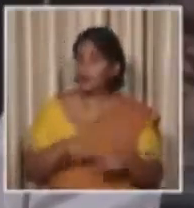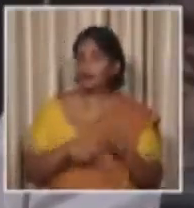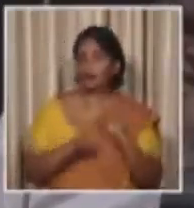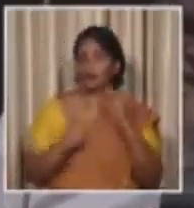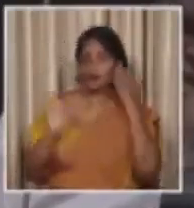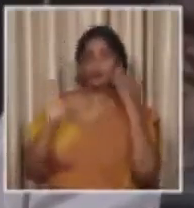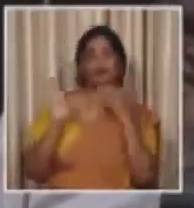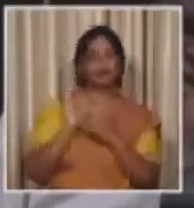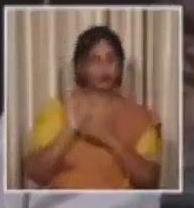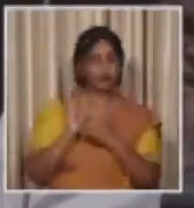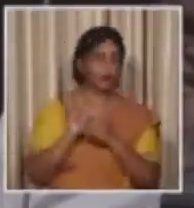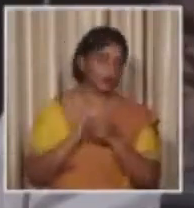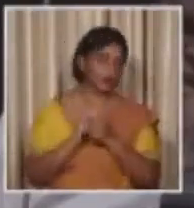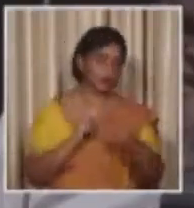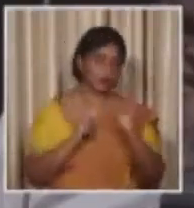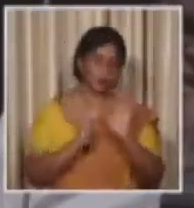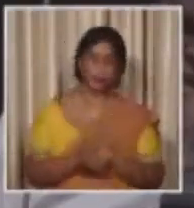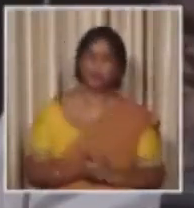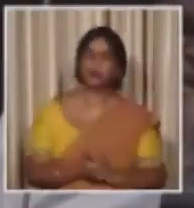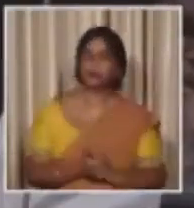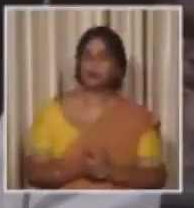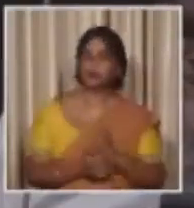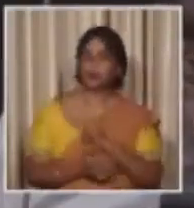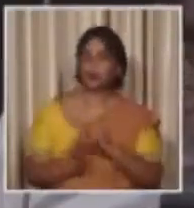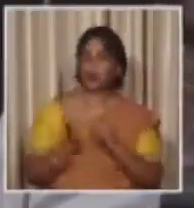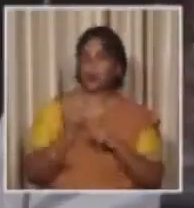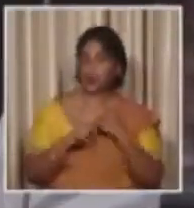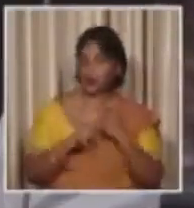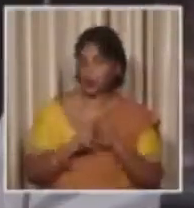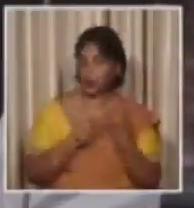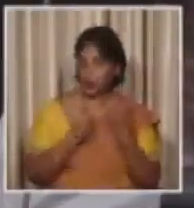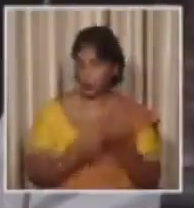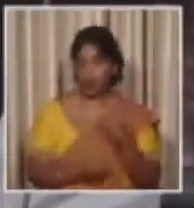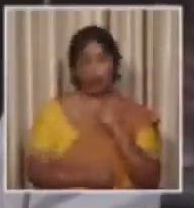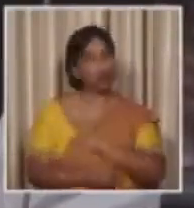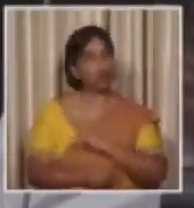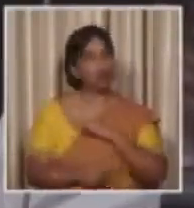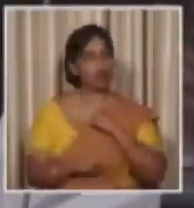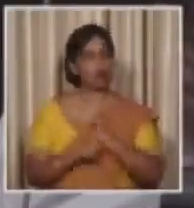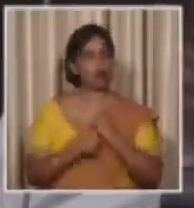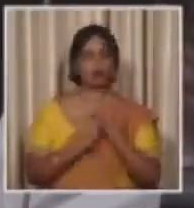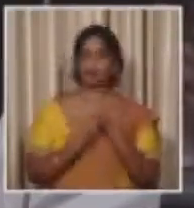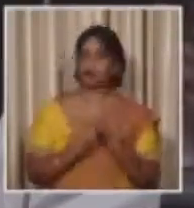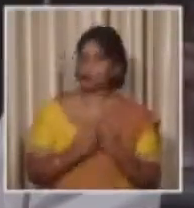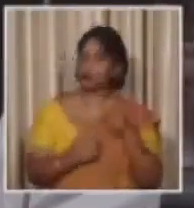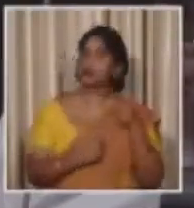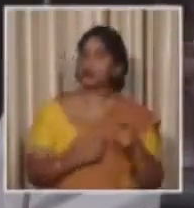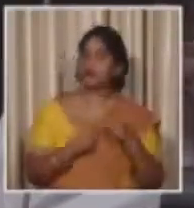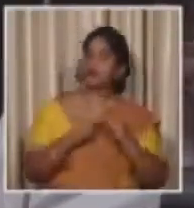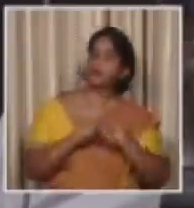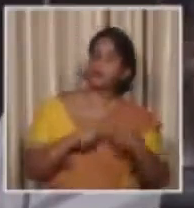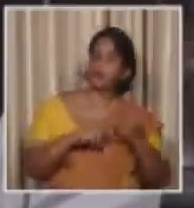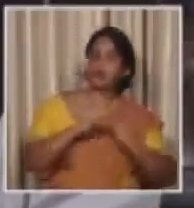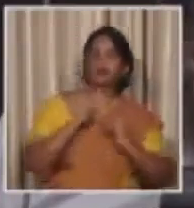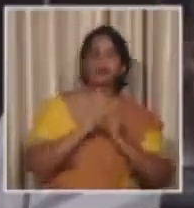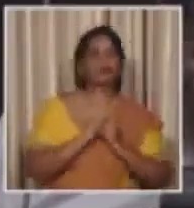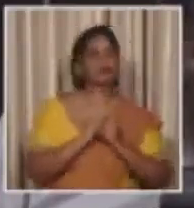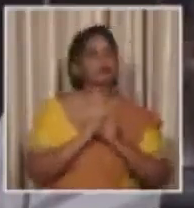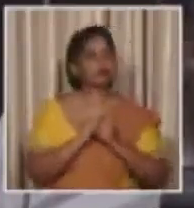අරගෙන තමයි ඒ කටයුත්ත කරන්න මේ. එතකොට බද්දෙන් අතිරේක ආදායමක් රජයට එනවනම් ඒක වෙනත් ක්‍රමවේදයක්